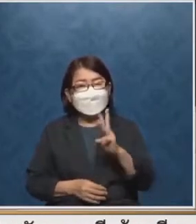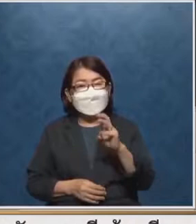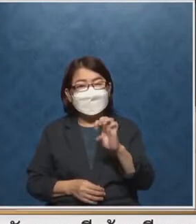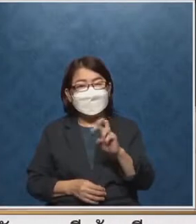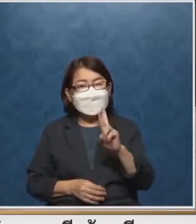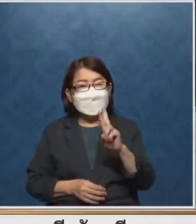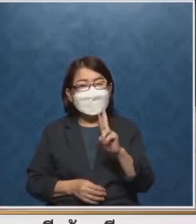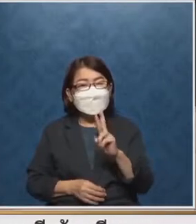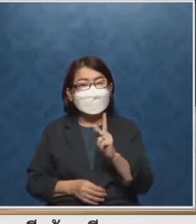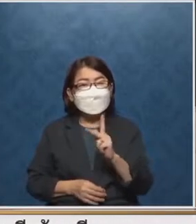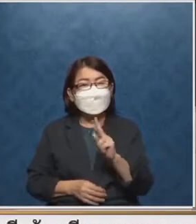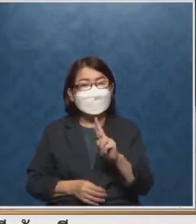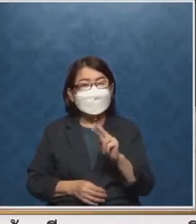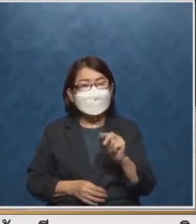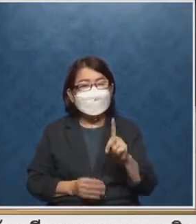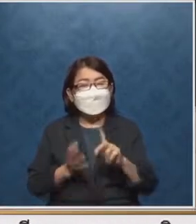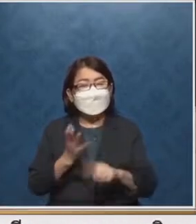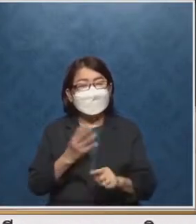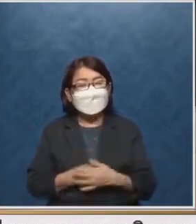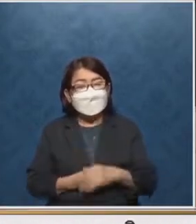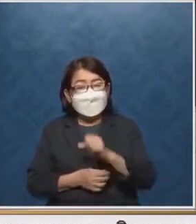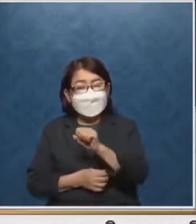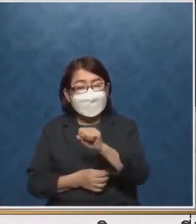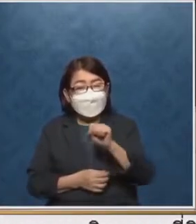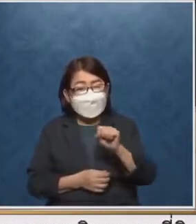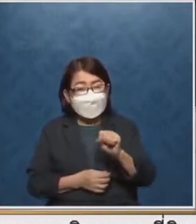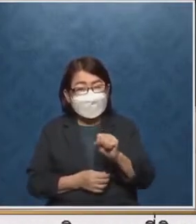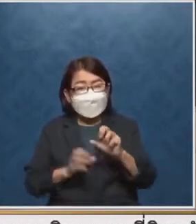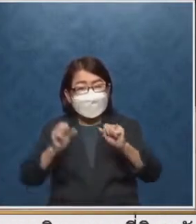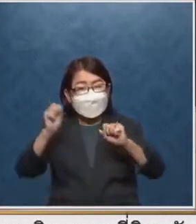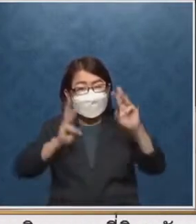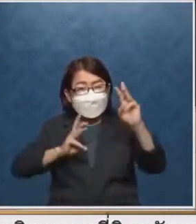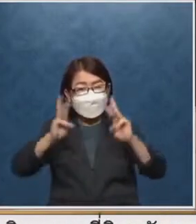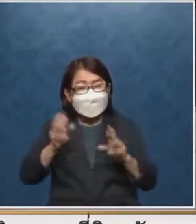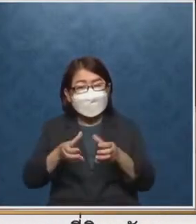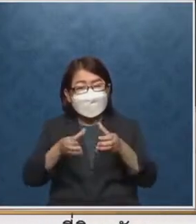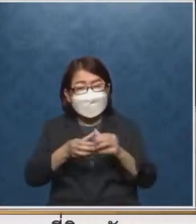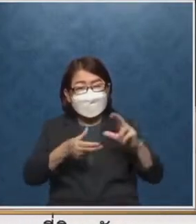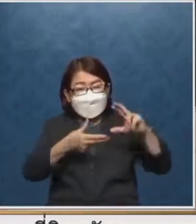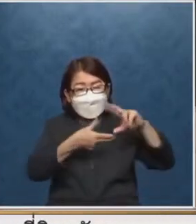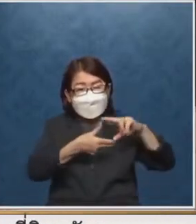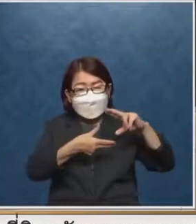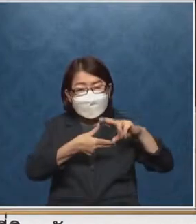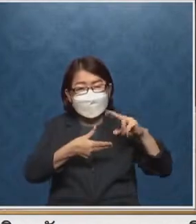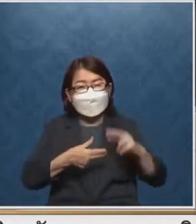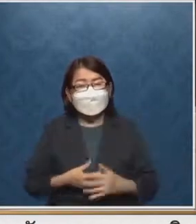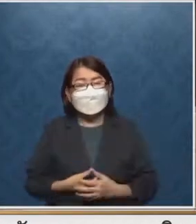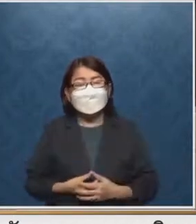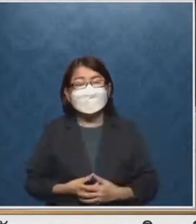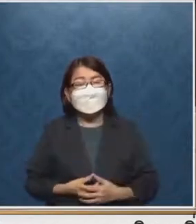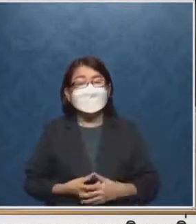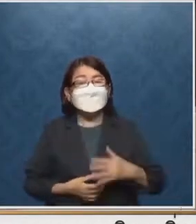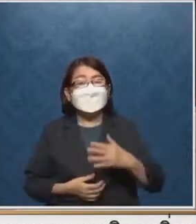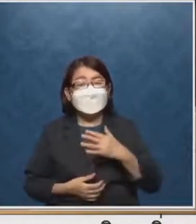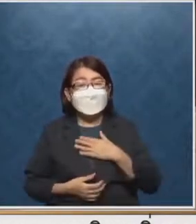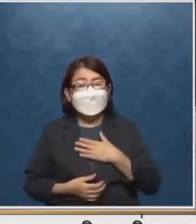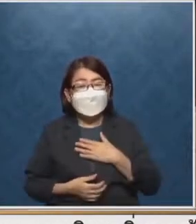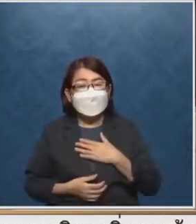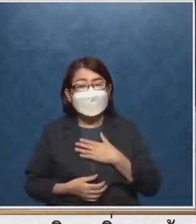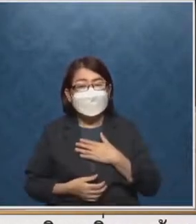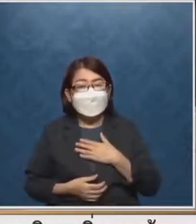คำประกอบสมาชิกสภาผู้แทนราษฎรนครสวรรค์พรรคพลังประชารัฐก่อนอื่นก็ต้องข